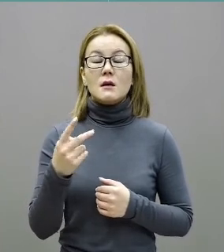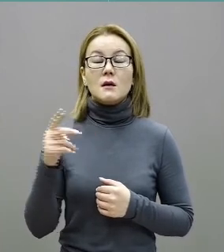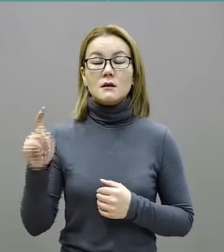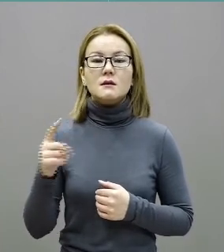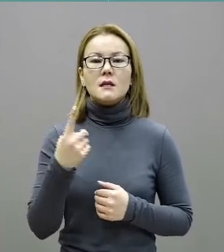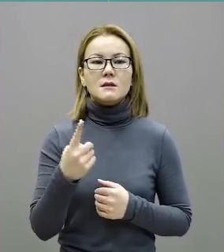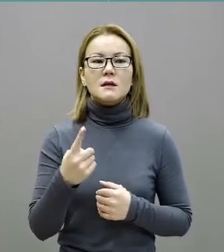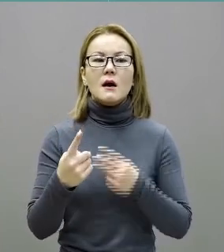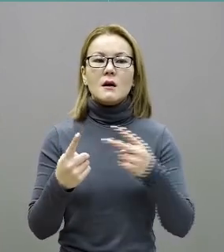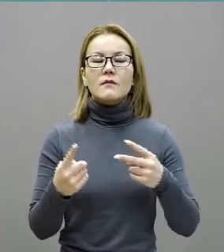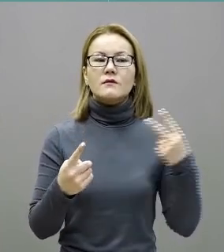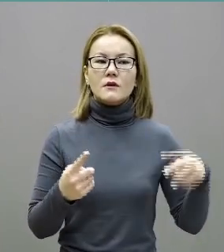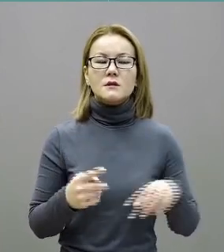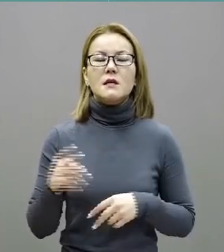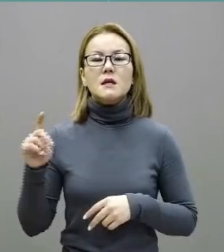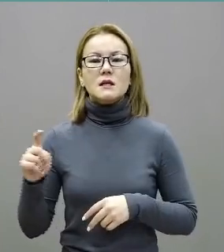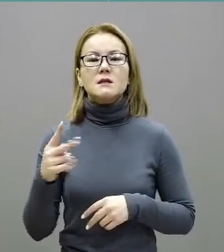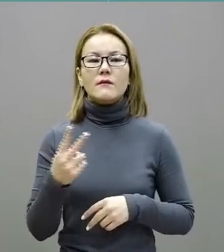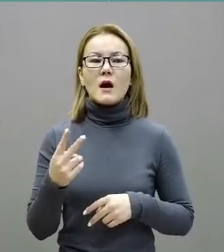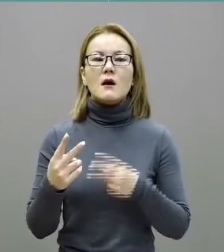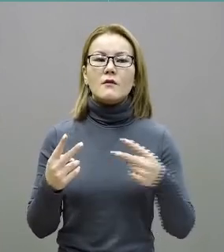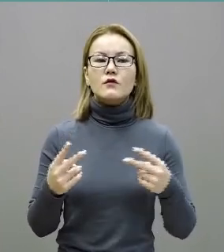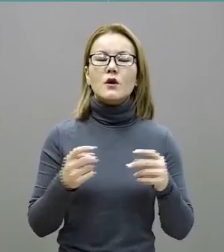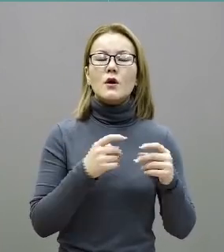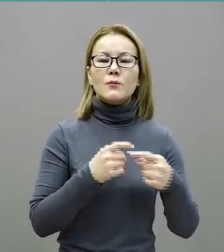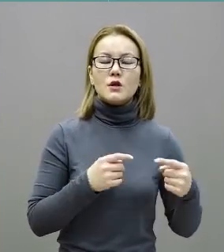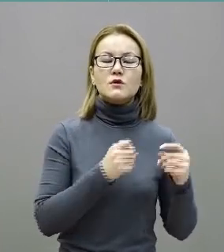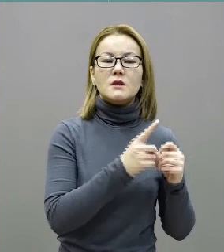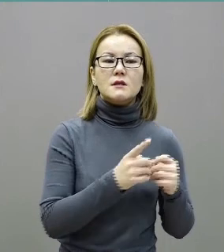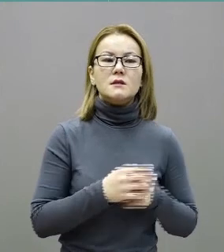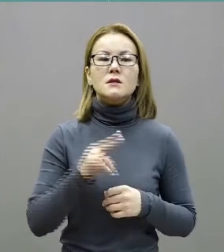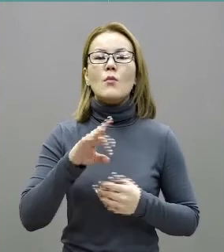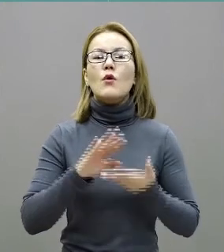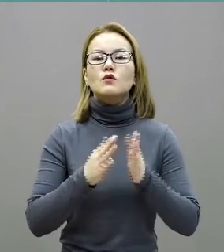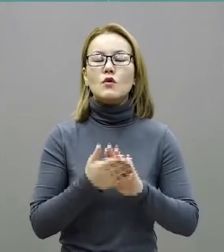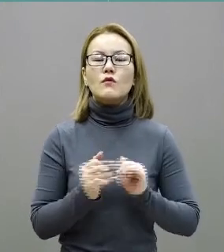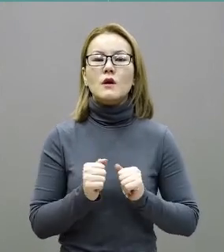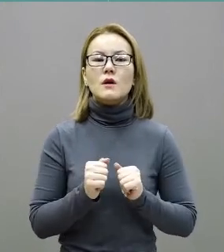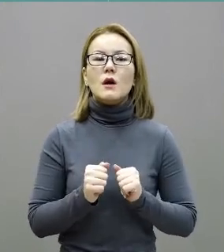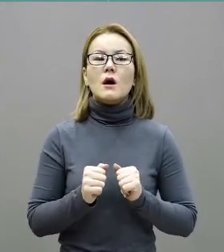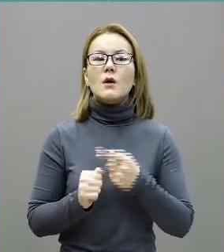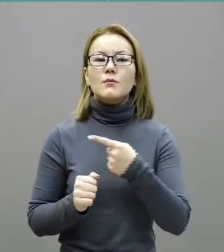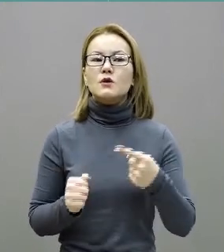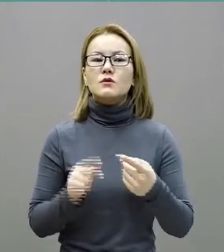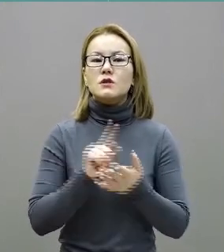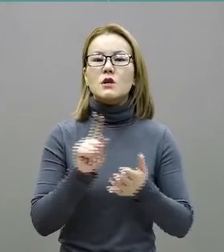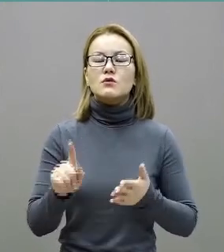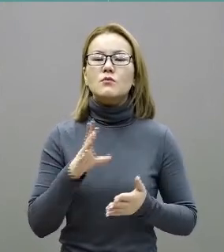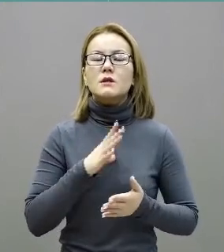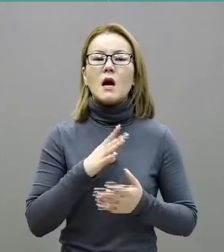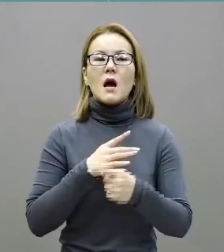20 x 2 равно минус 11 по условию не у нас не могут быть